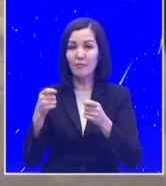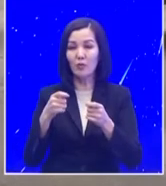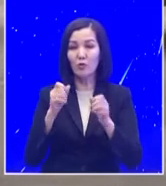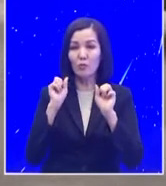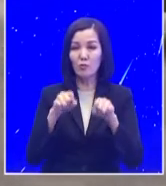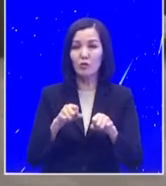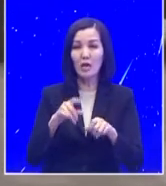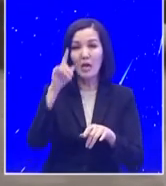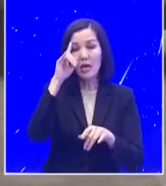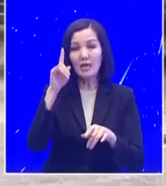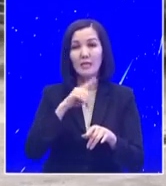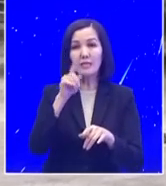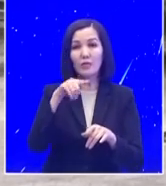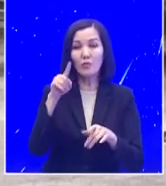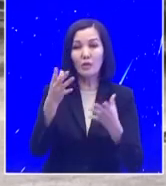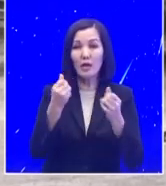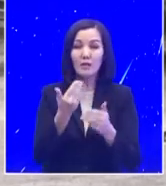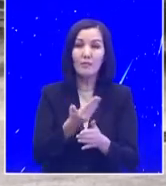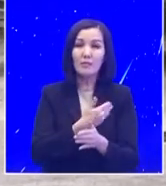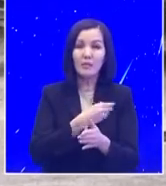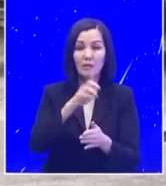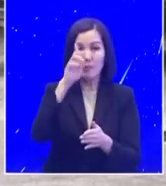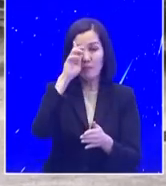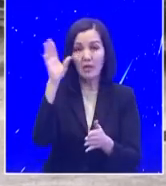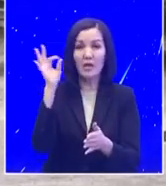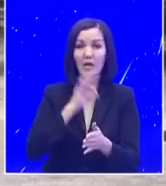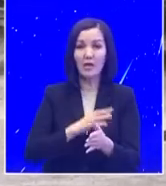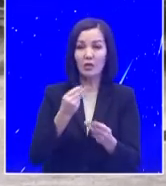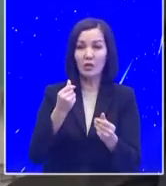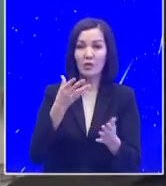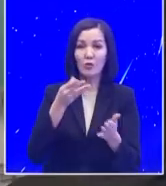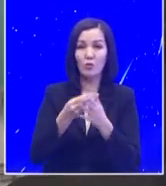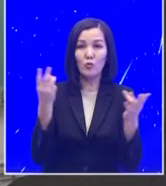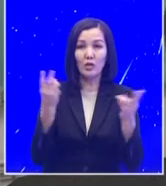қазақстандық нөмірге қол жеткіземін десеңіз, мемлекет қоржынына қаржы құясыз.